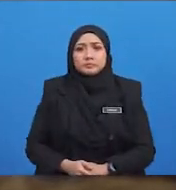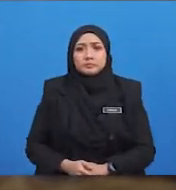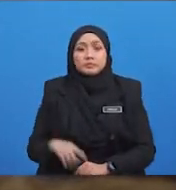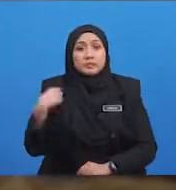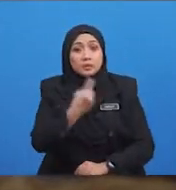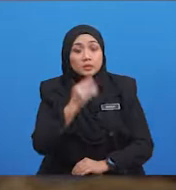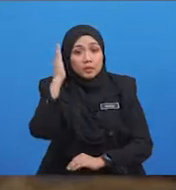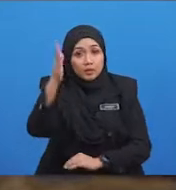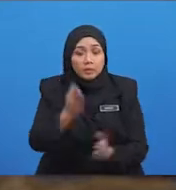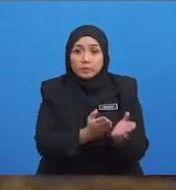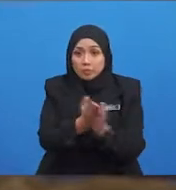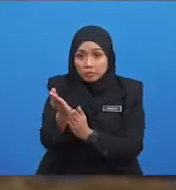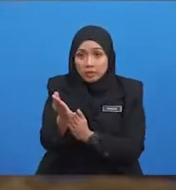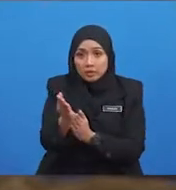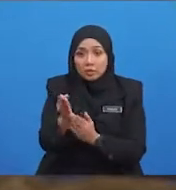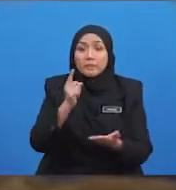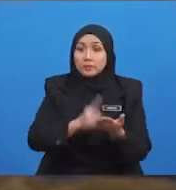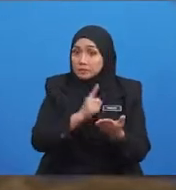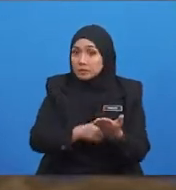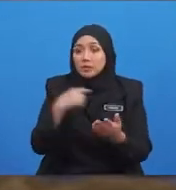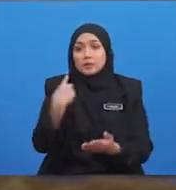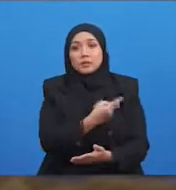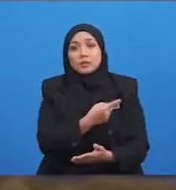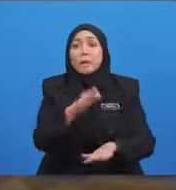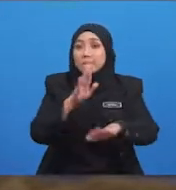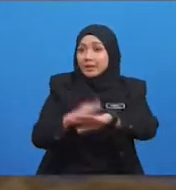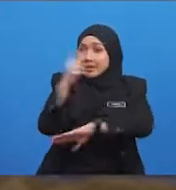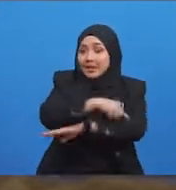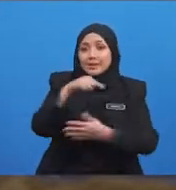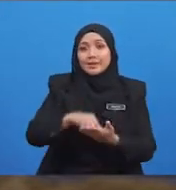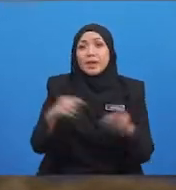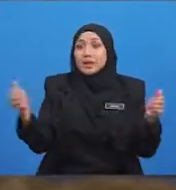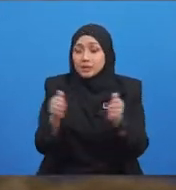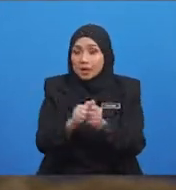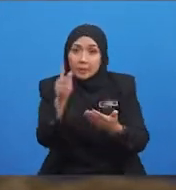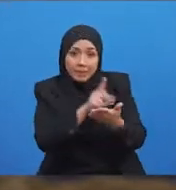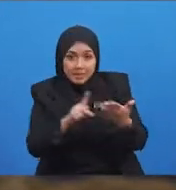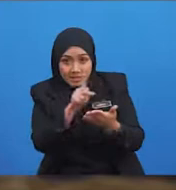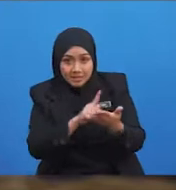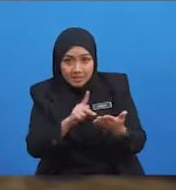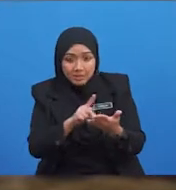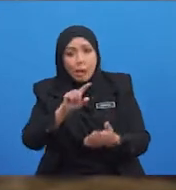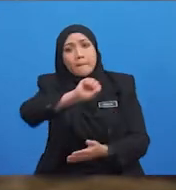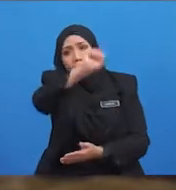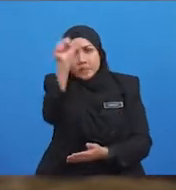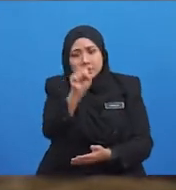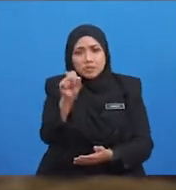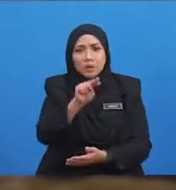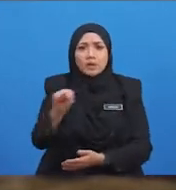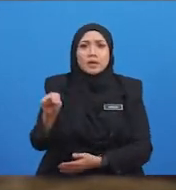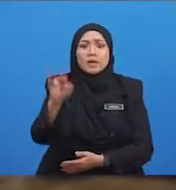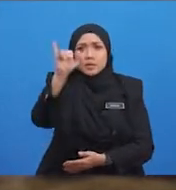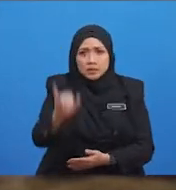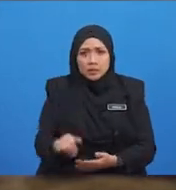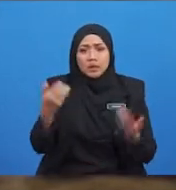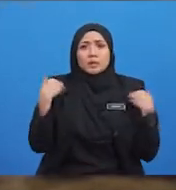Kita akan meneruskan perbincangan kita pada hari ini dengan mengkaji persoalan yang